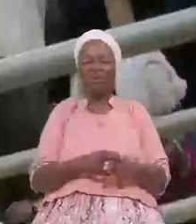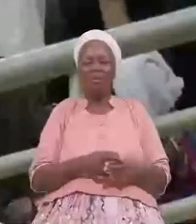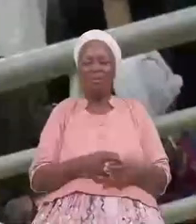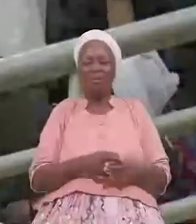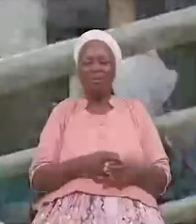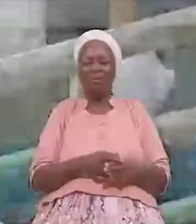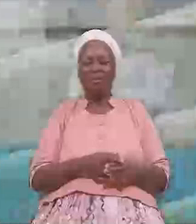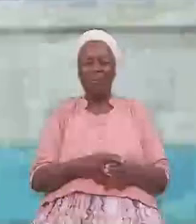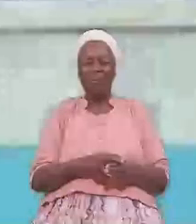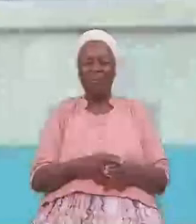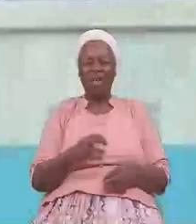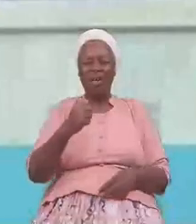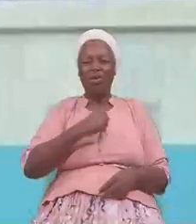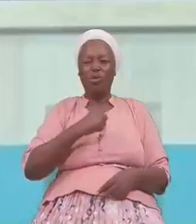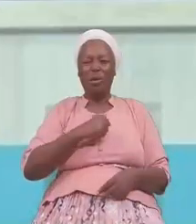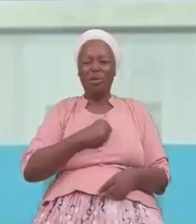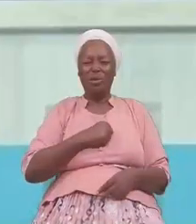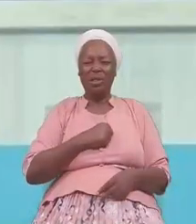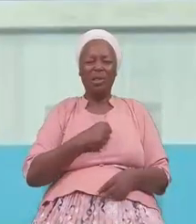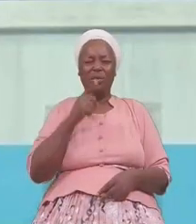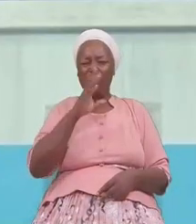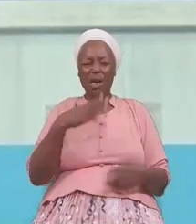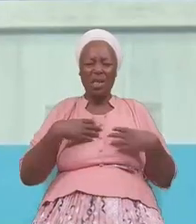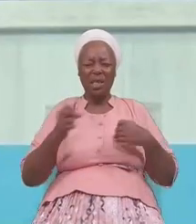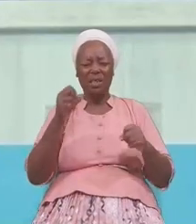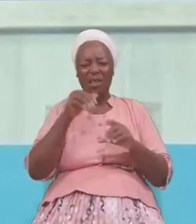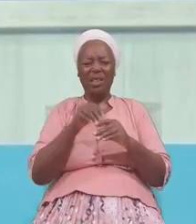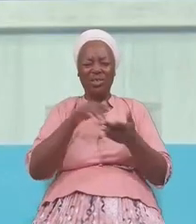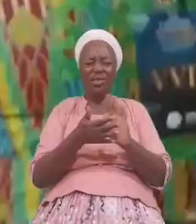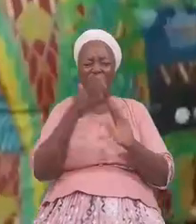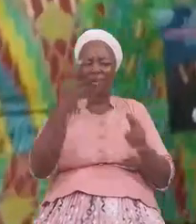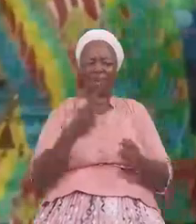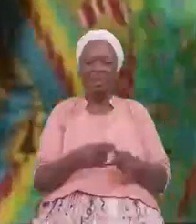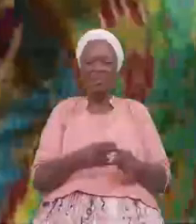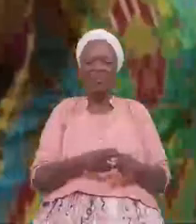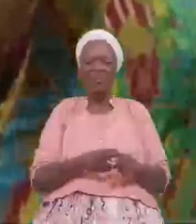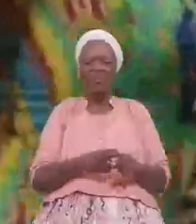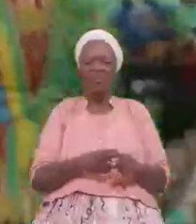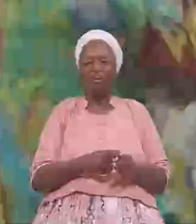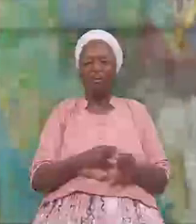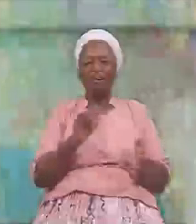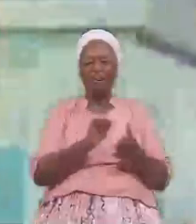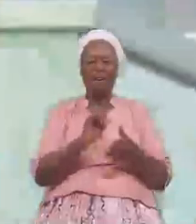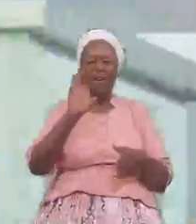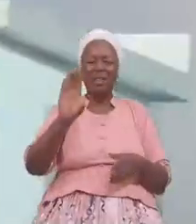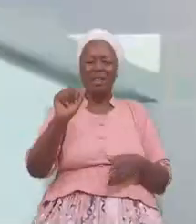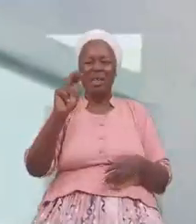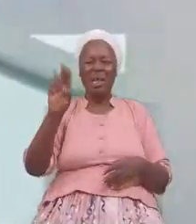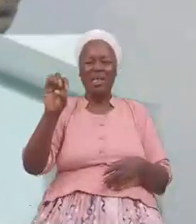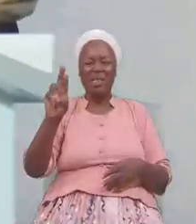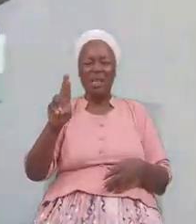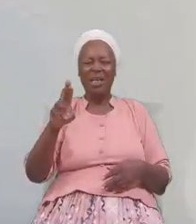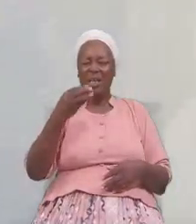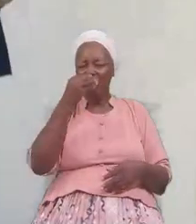Tuberculose, tu es guéri au nom de Jésus. Ce cancer qui ronge